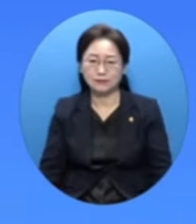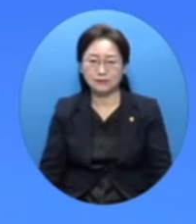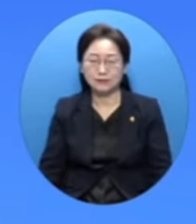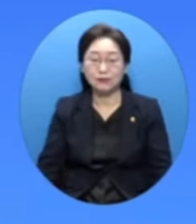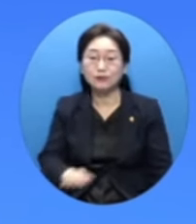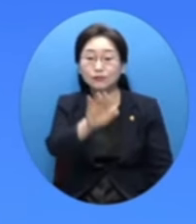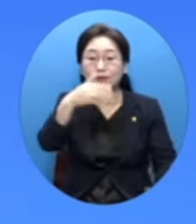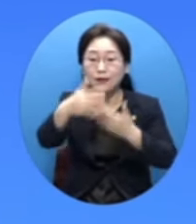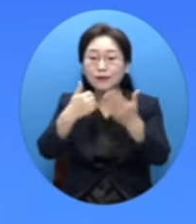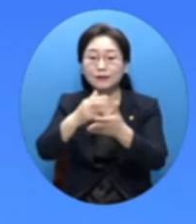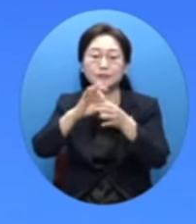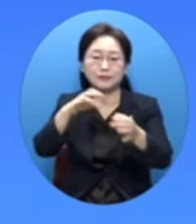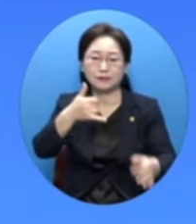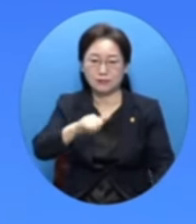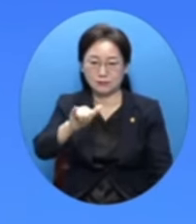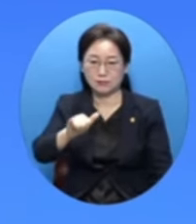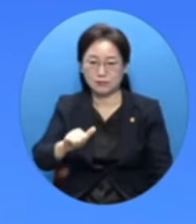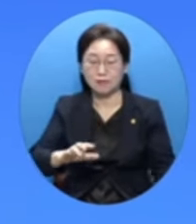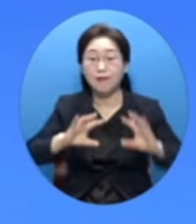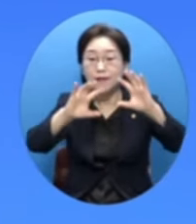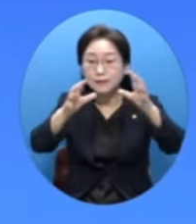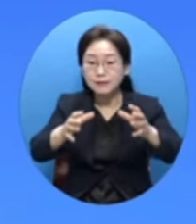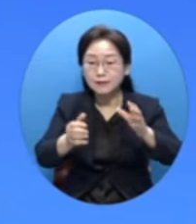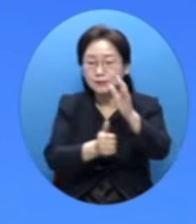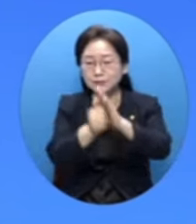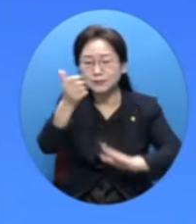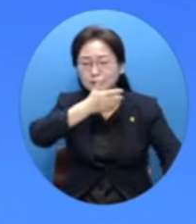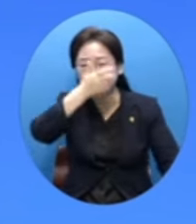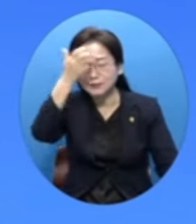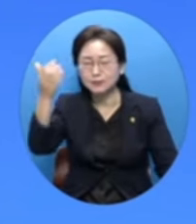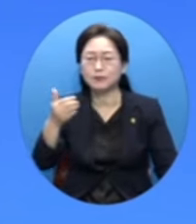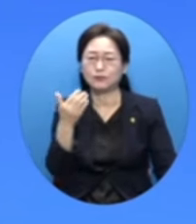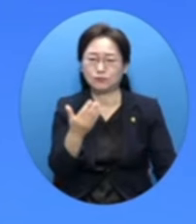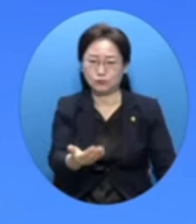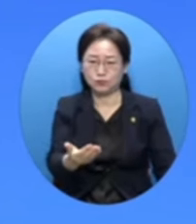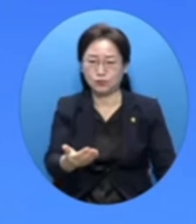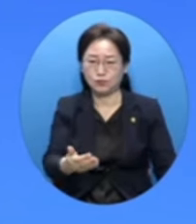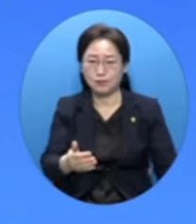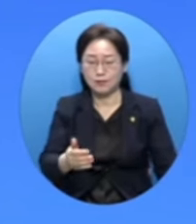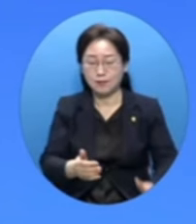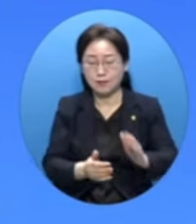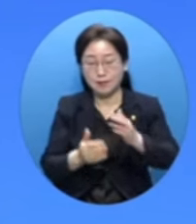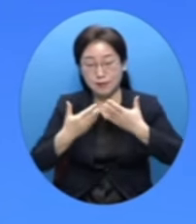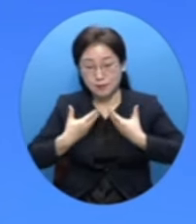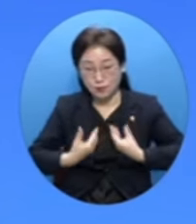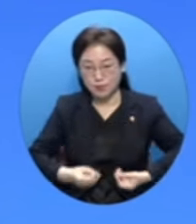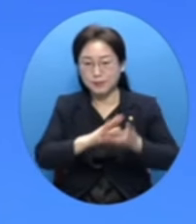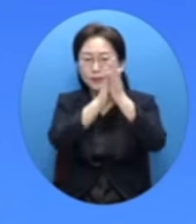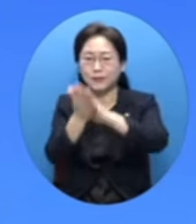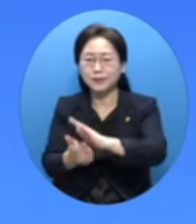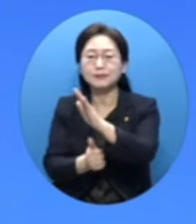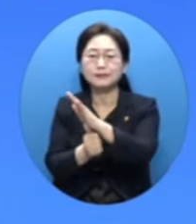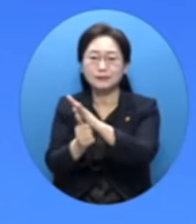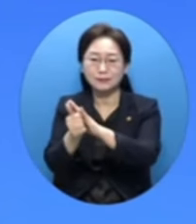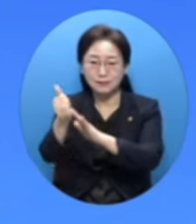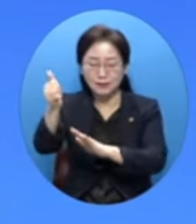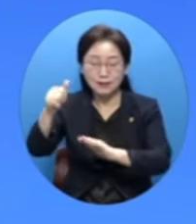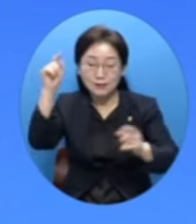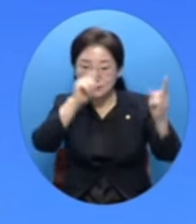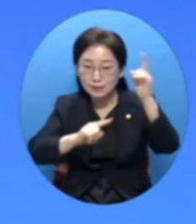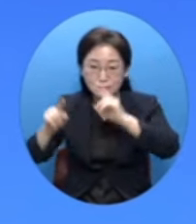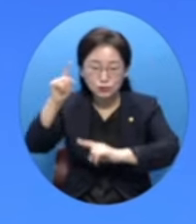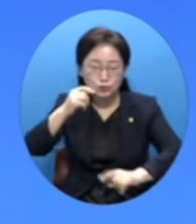우리는 하나님의 자녀들로서 이 세상에 꿈과 희망을 주는 그리고 절망을 희망으로 변화시키고 상처 입은